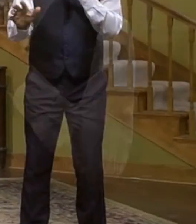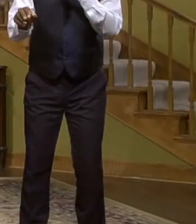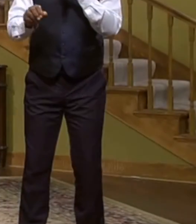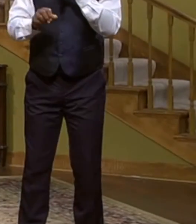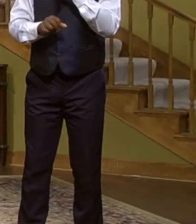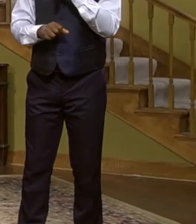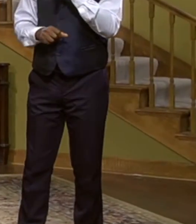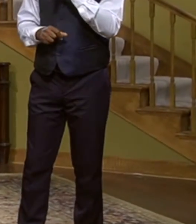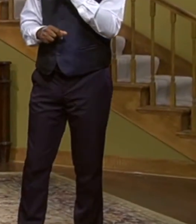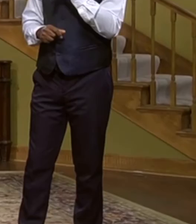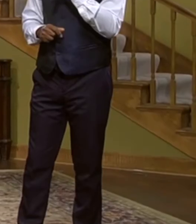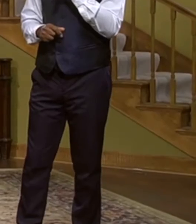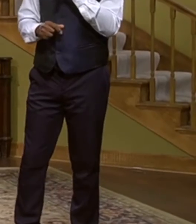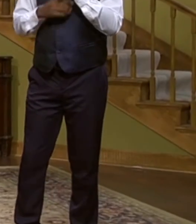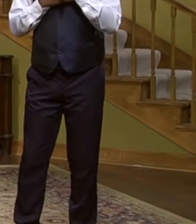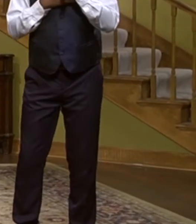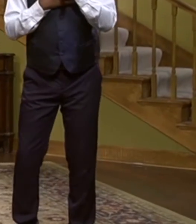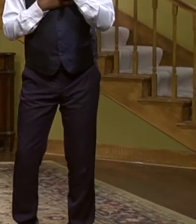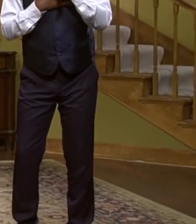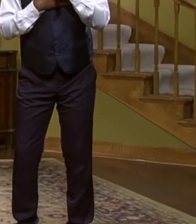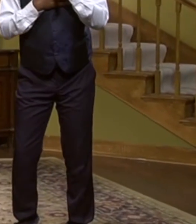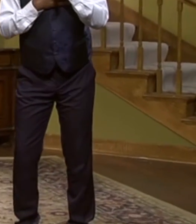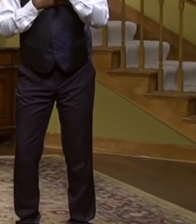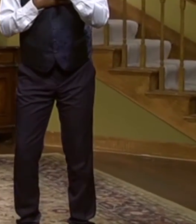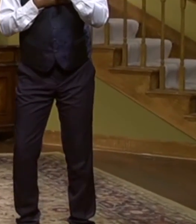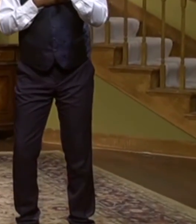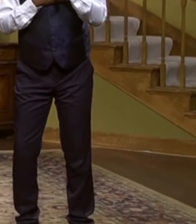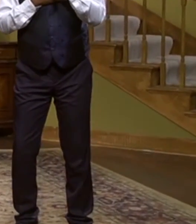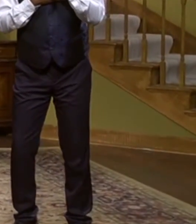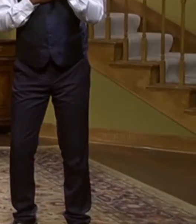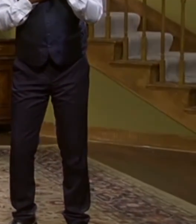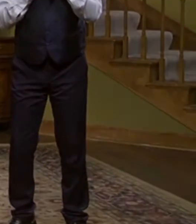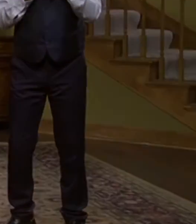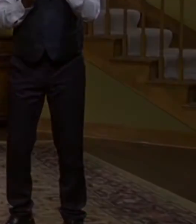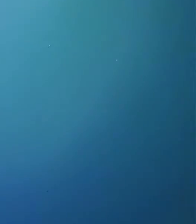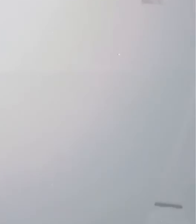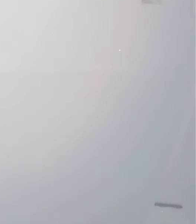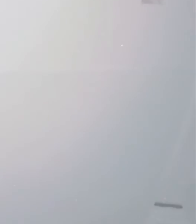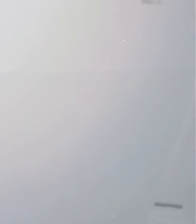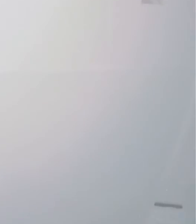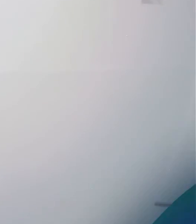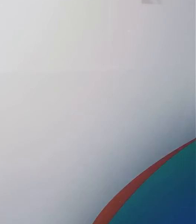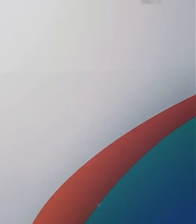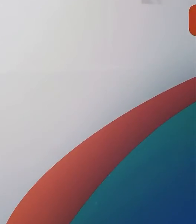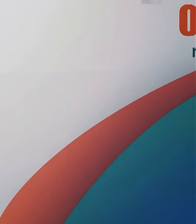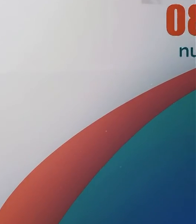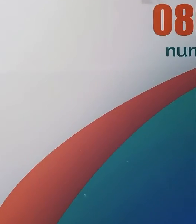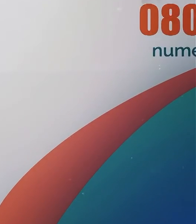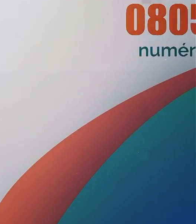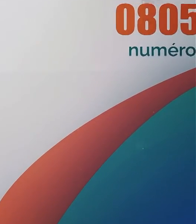glorifié. Que par Jésus je l'assure. Je sois justifié. appelez